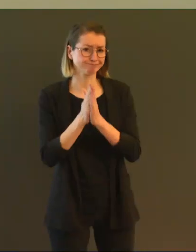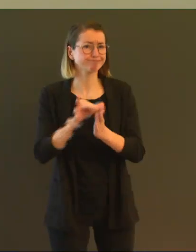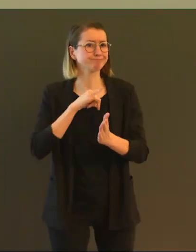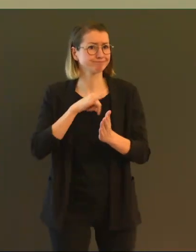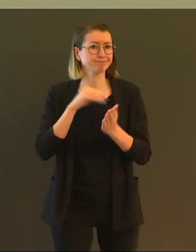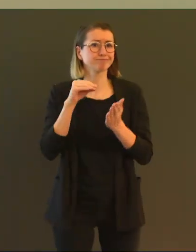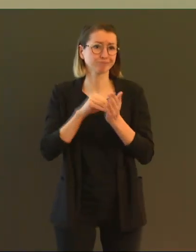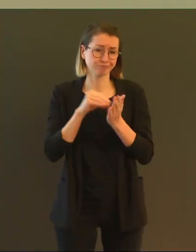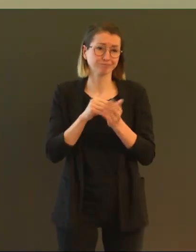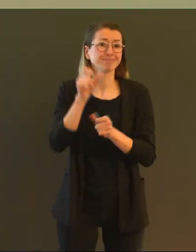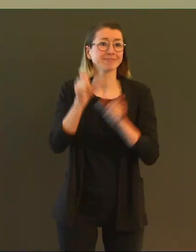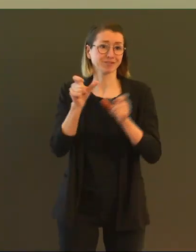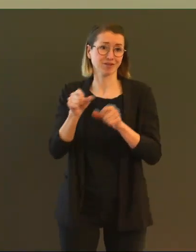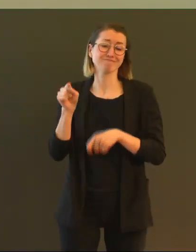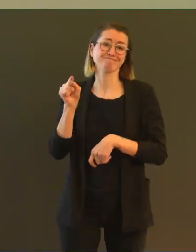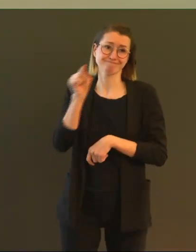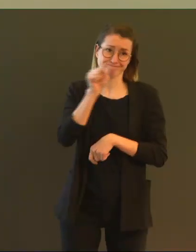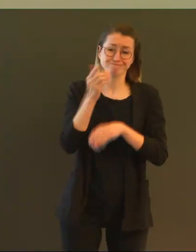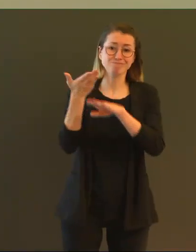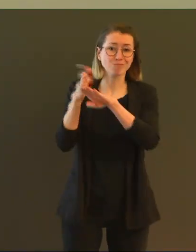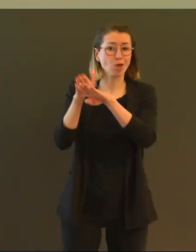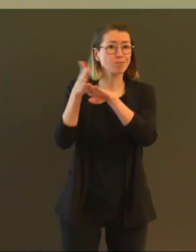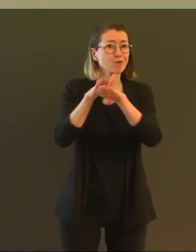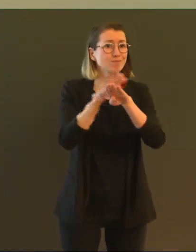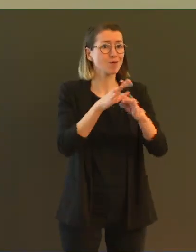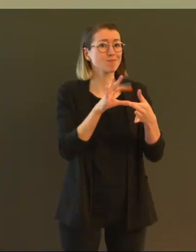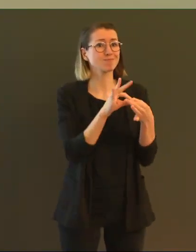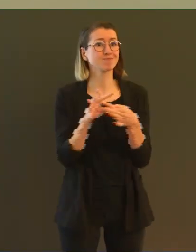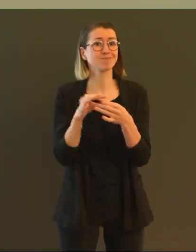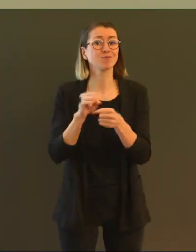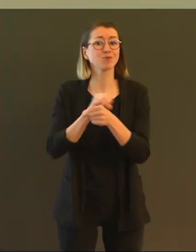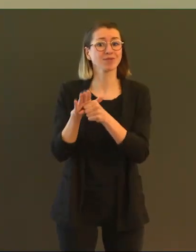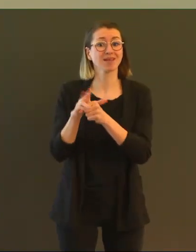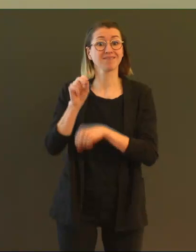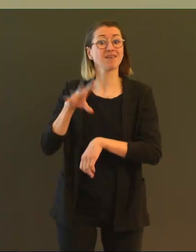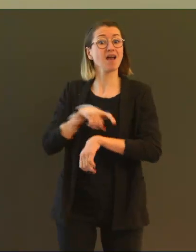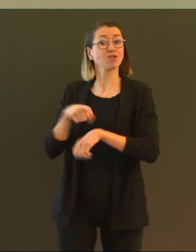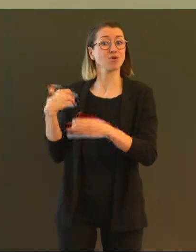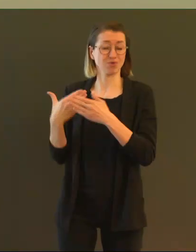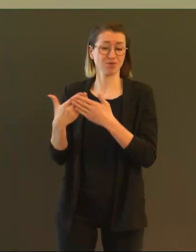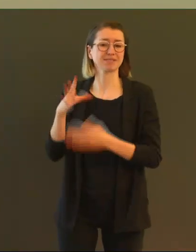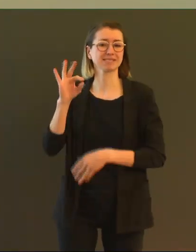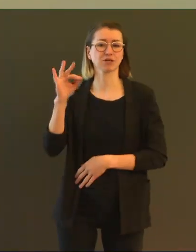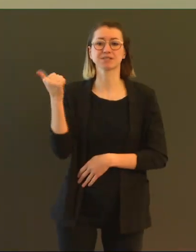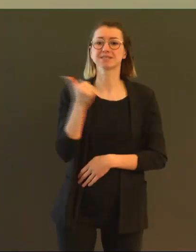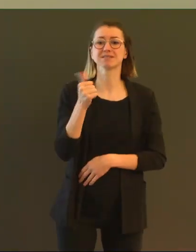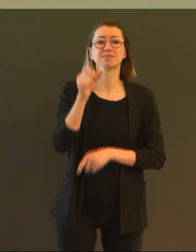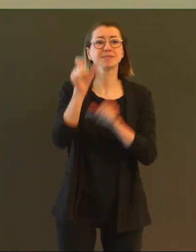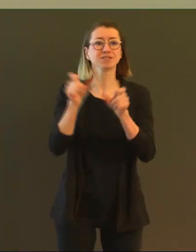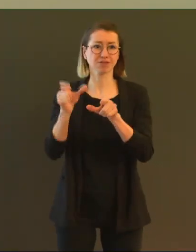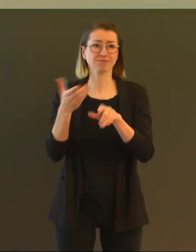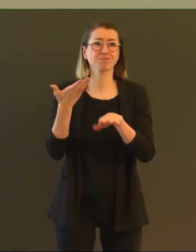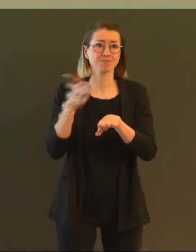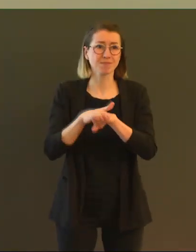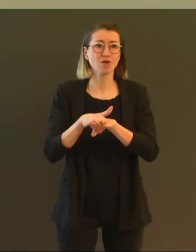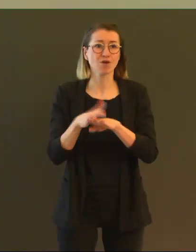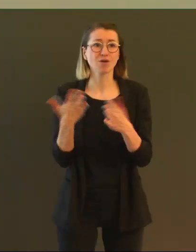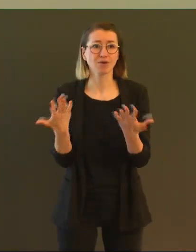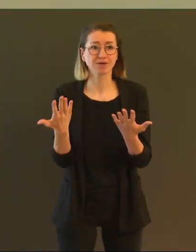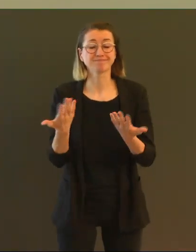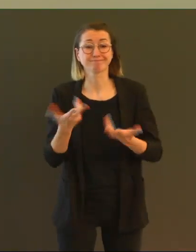heures, en l'occurrence 56 décès, mais heureusement la baisse là aussi est bien présente